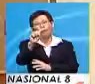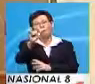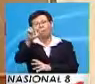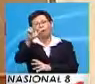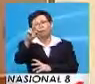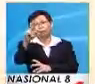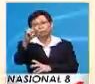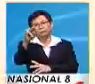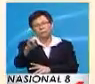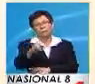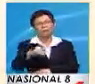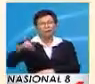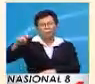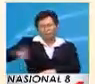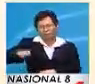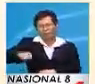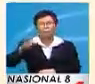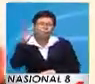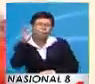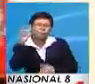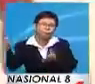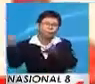Awaludin mahkamendengp